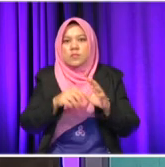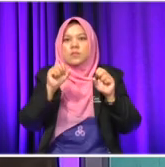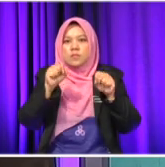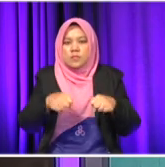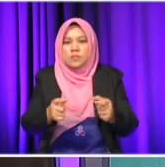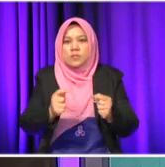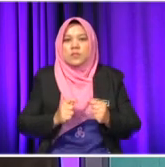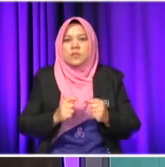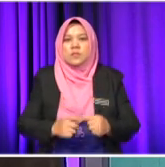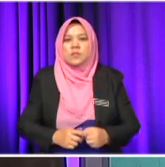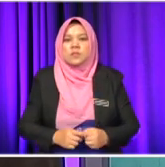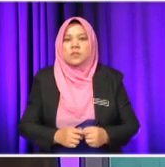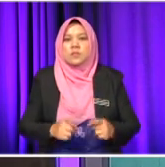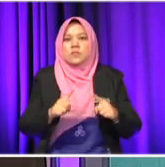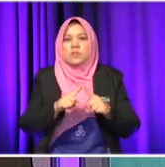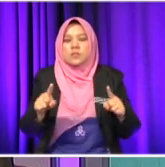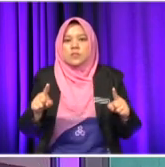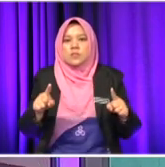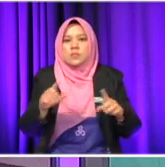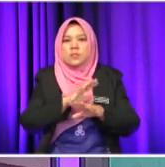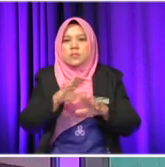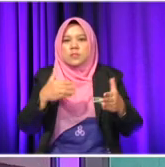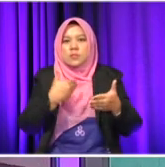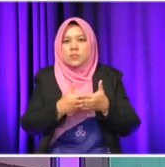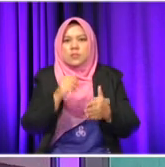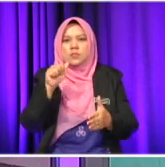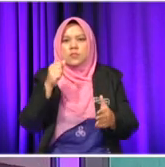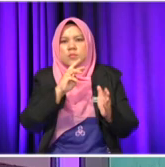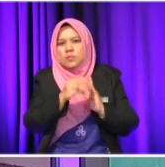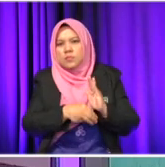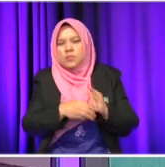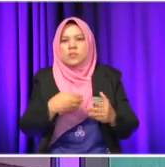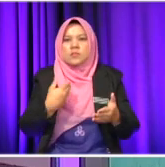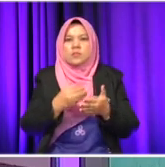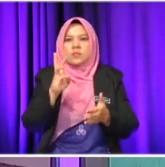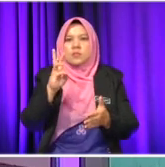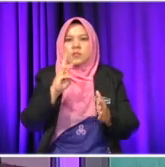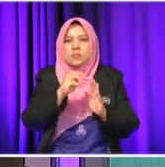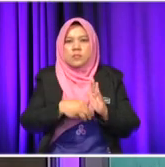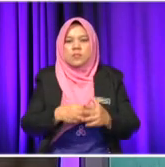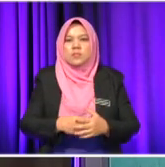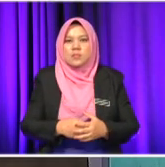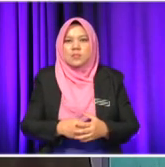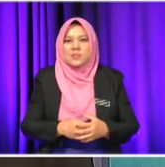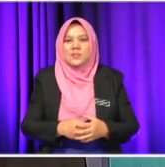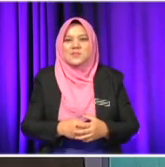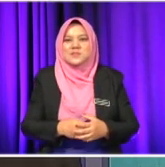kita boleh terima tapi janganlah sampai 10 menit janganlah sampai 6 Mini oke